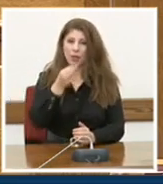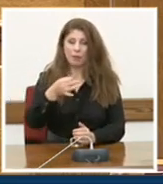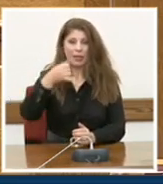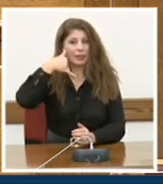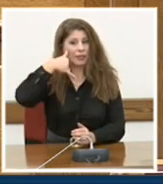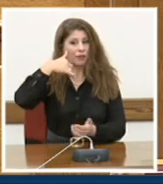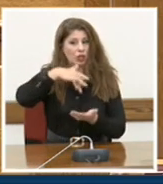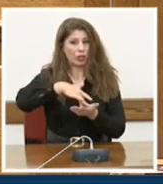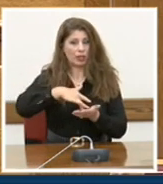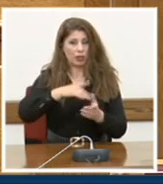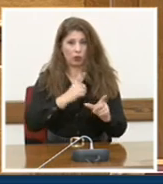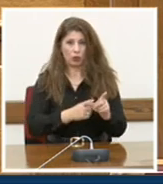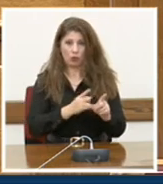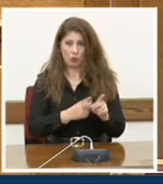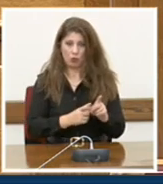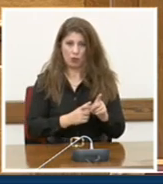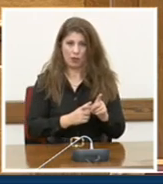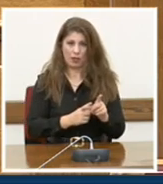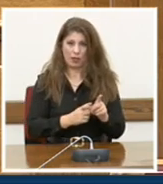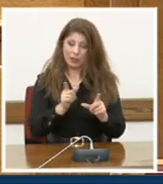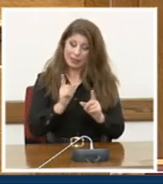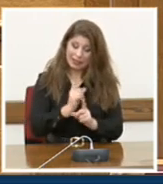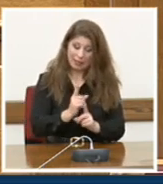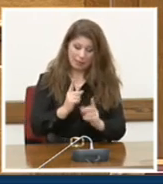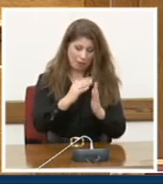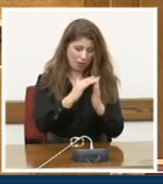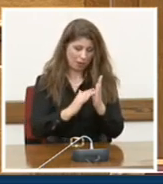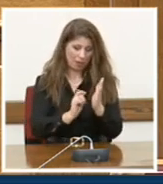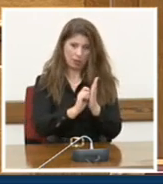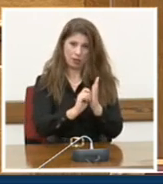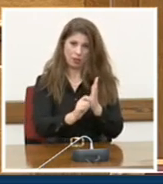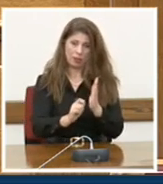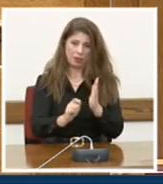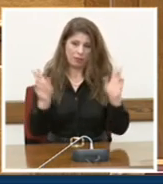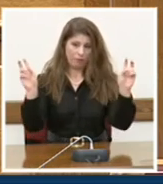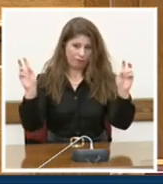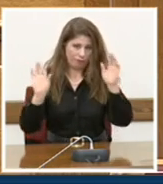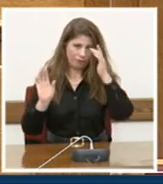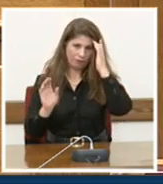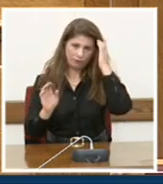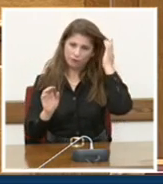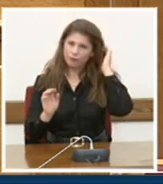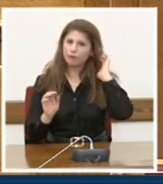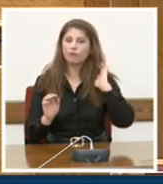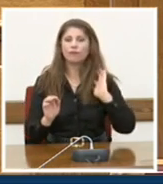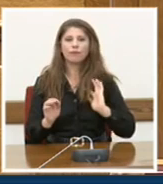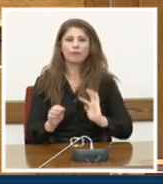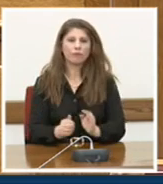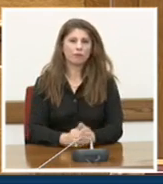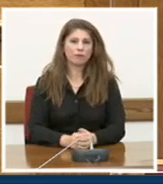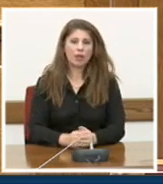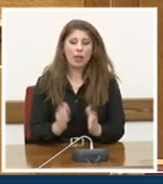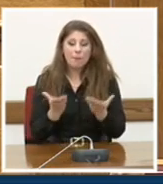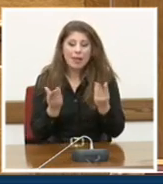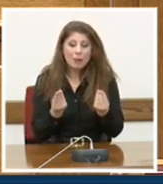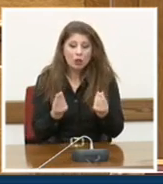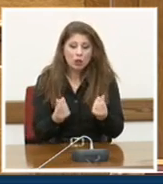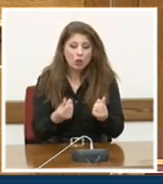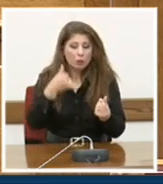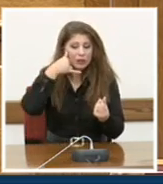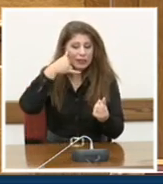του ΚΚΕ το εξής συγκεκριμένο, εισαγωγικά: «Φυτεύτηκε κάτι με κάποιο τρόπο,